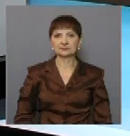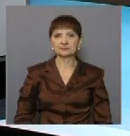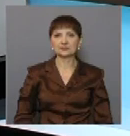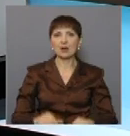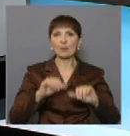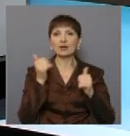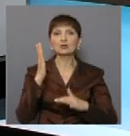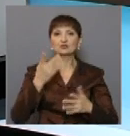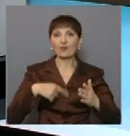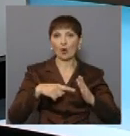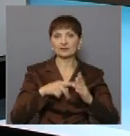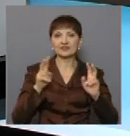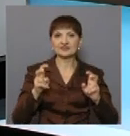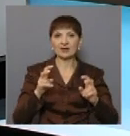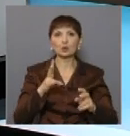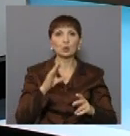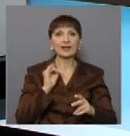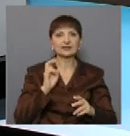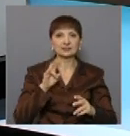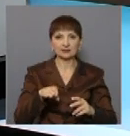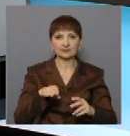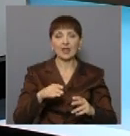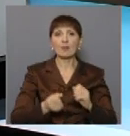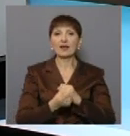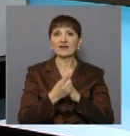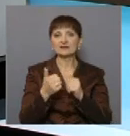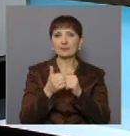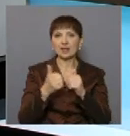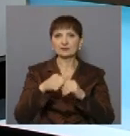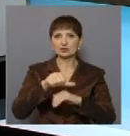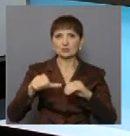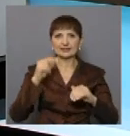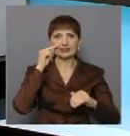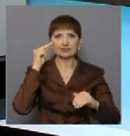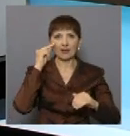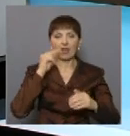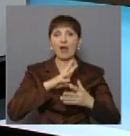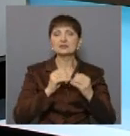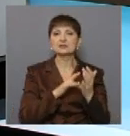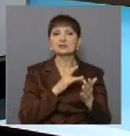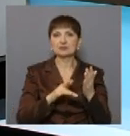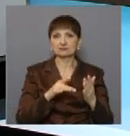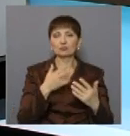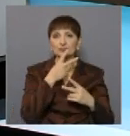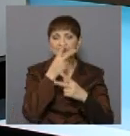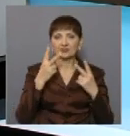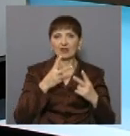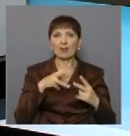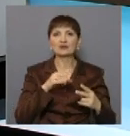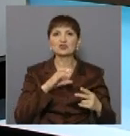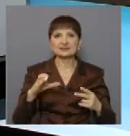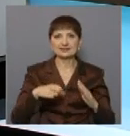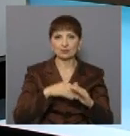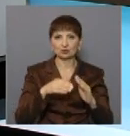Макет будущего города под названием Нуркент, который появится в приграничной зоне с Китаем, оценили депутаты Мажилиса. Они внесли